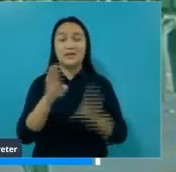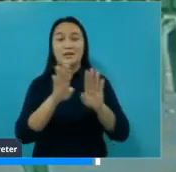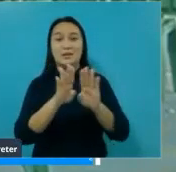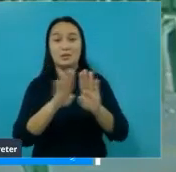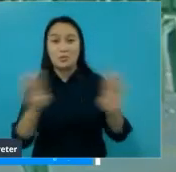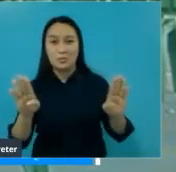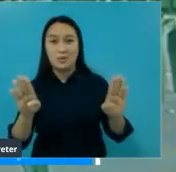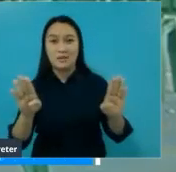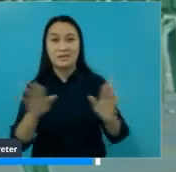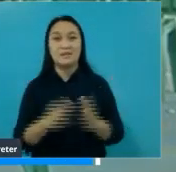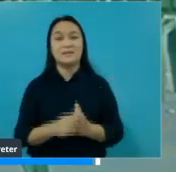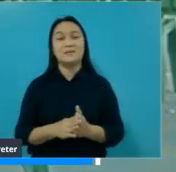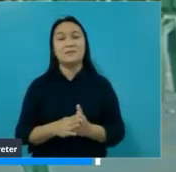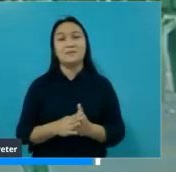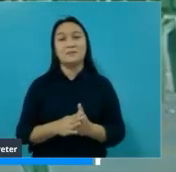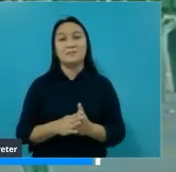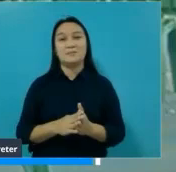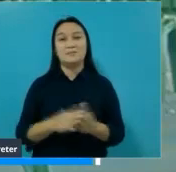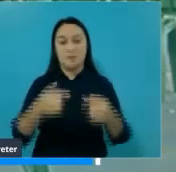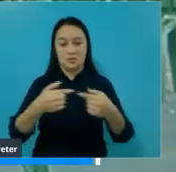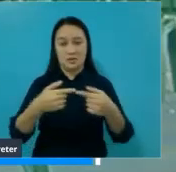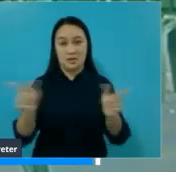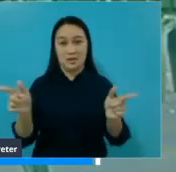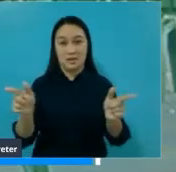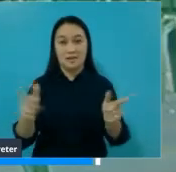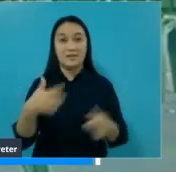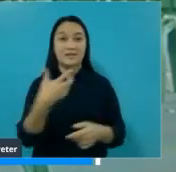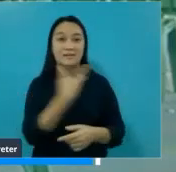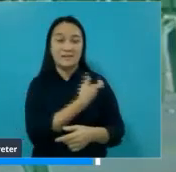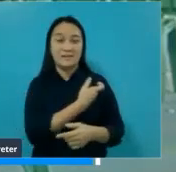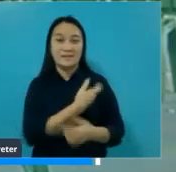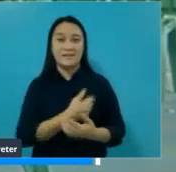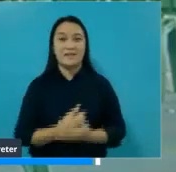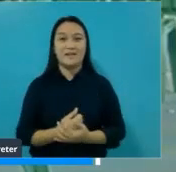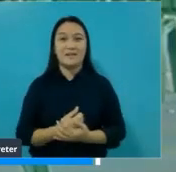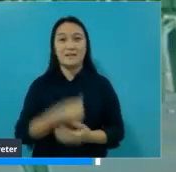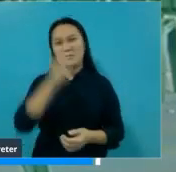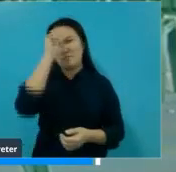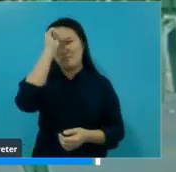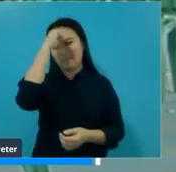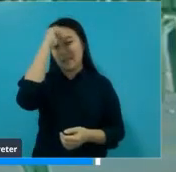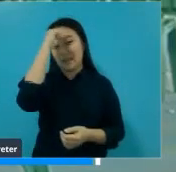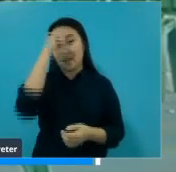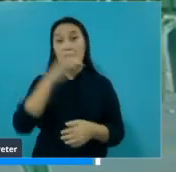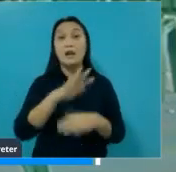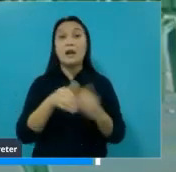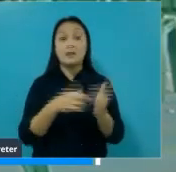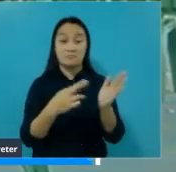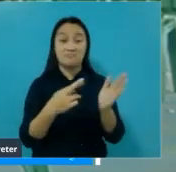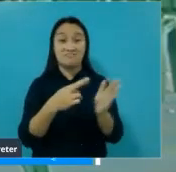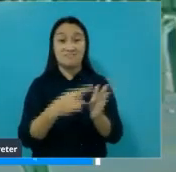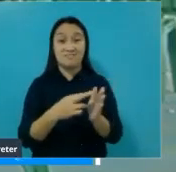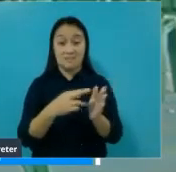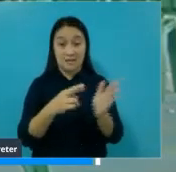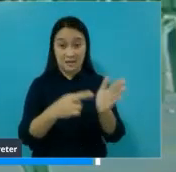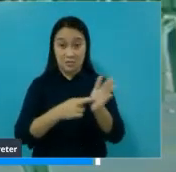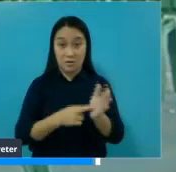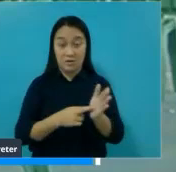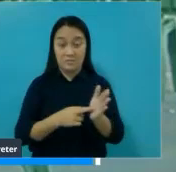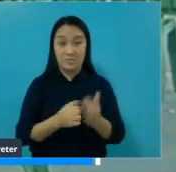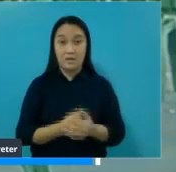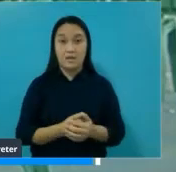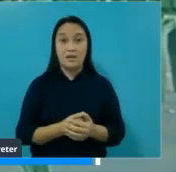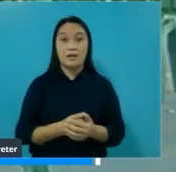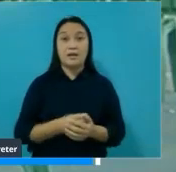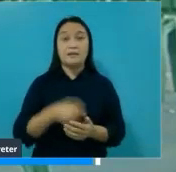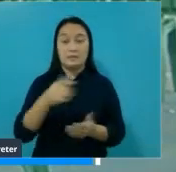para sa mga darating para magpabakuna. Ang reminder lang, ang mga requirements para mabakunahan ay yung kanilang proof na sila